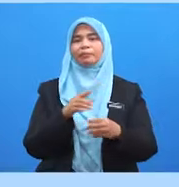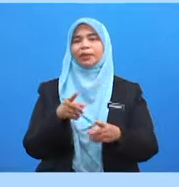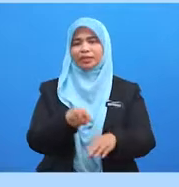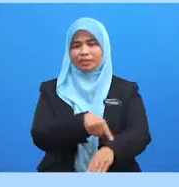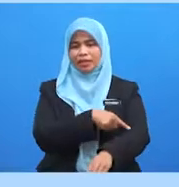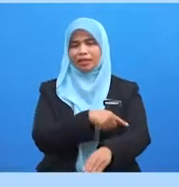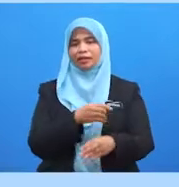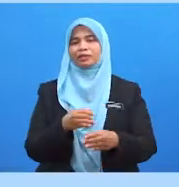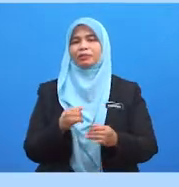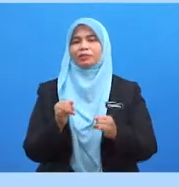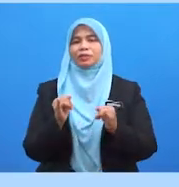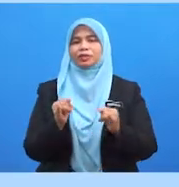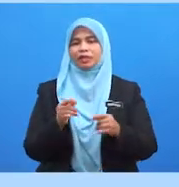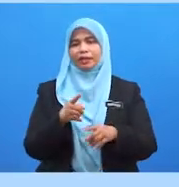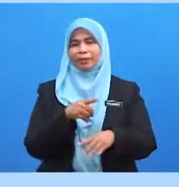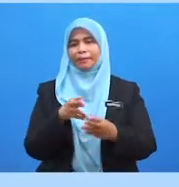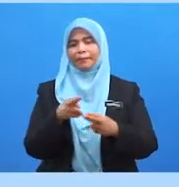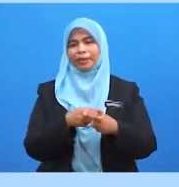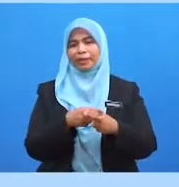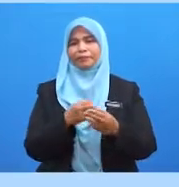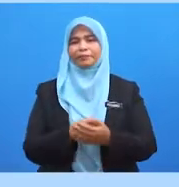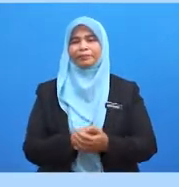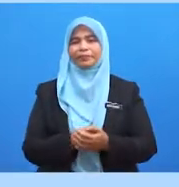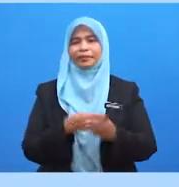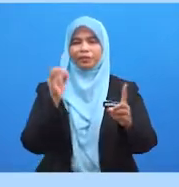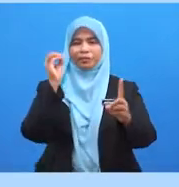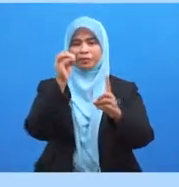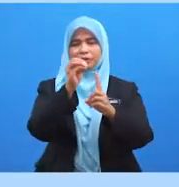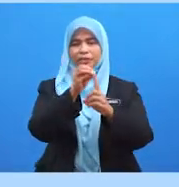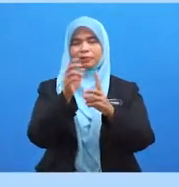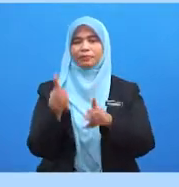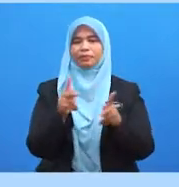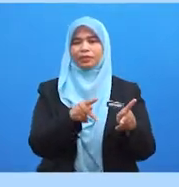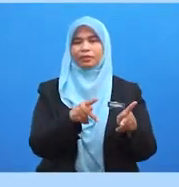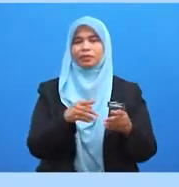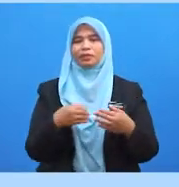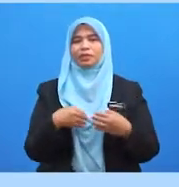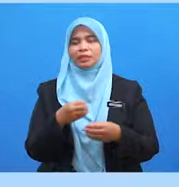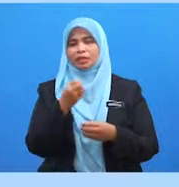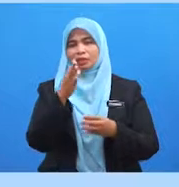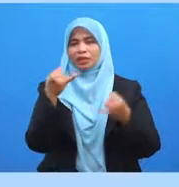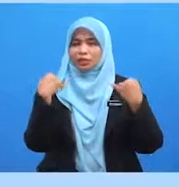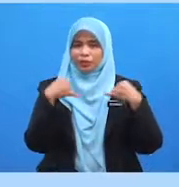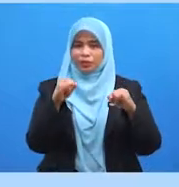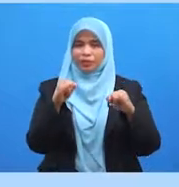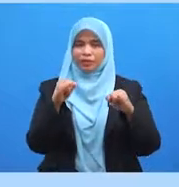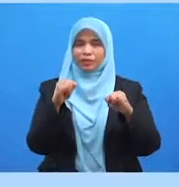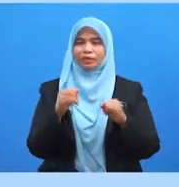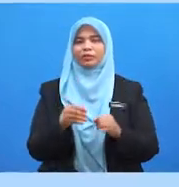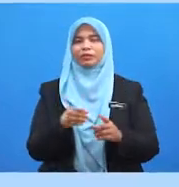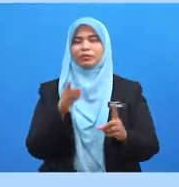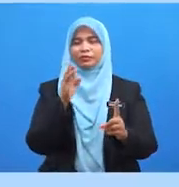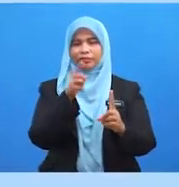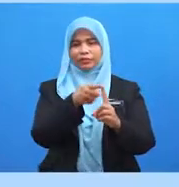objektif jangka pendek. Objektif projek terdiri daripada sasaran jualan, sasaran